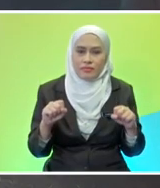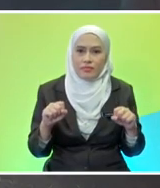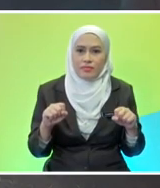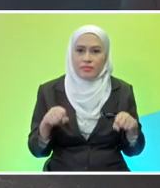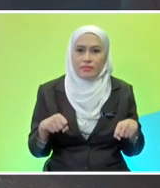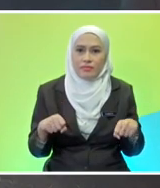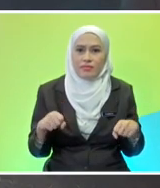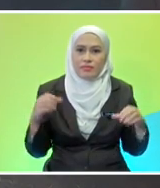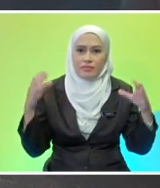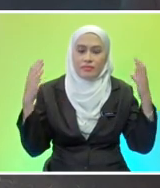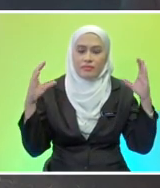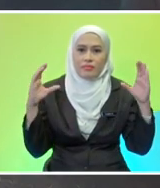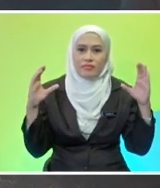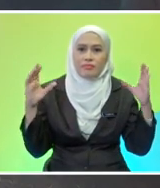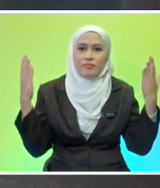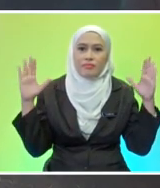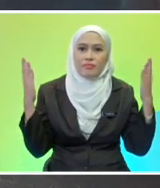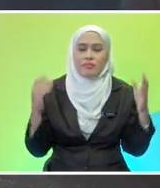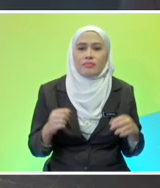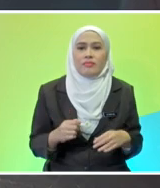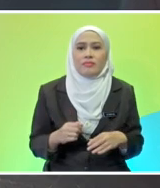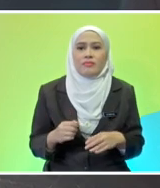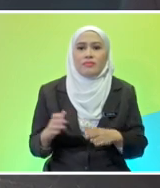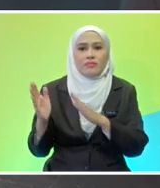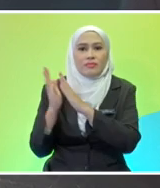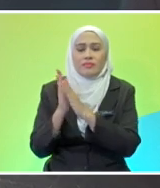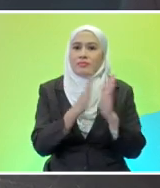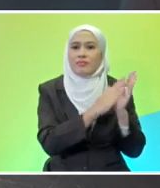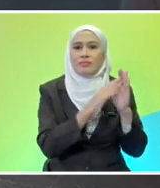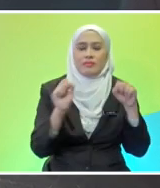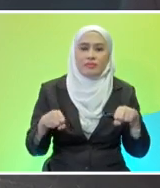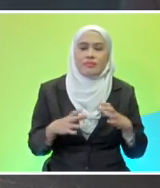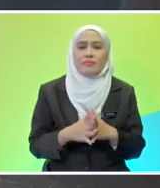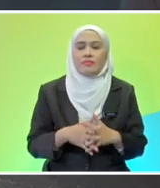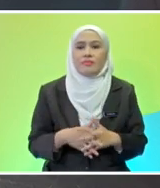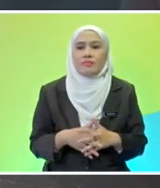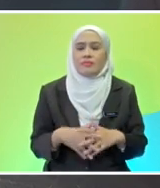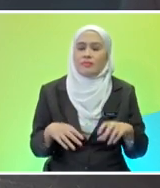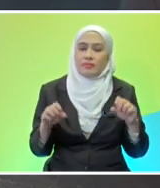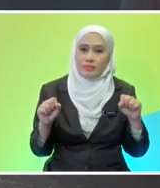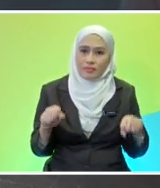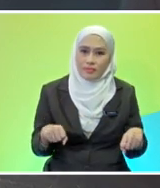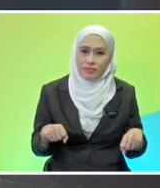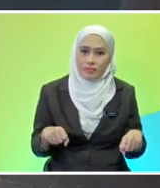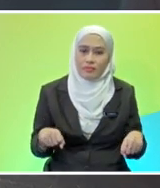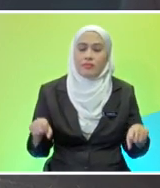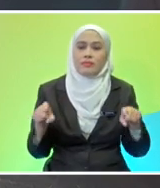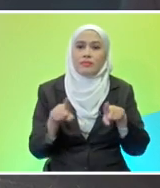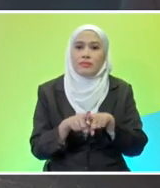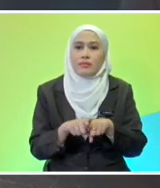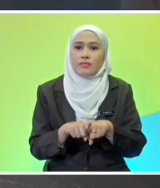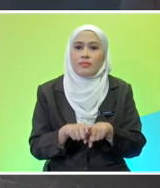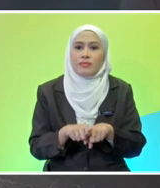tangan macam ni? Cikgu nak tepuk tangan. Boleh juga cikgu. Boleh juga tak? Masih lagi definisi yang sama, iaitu